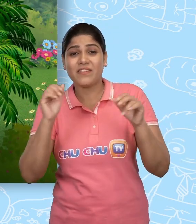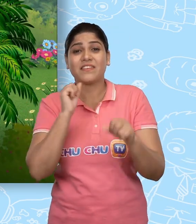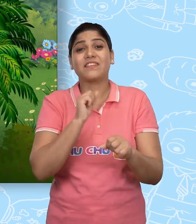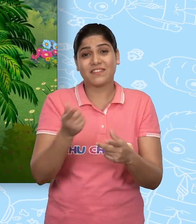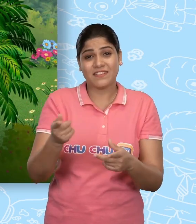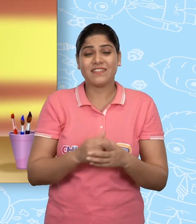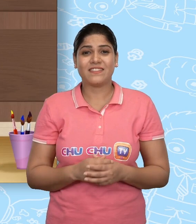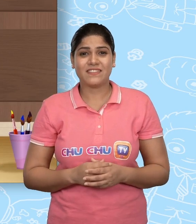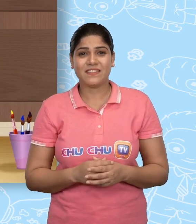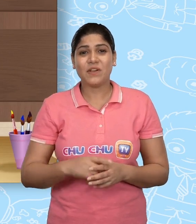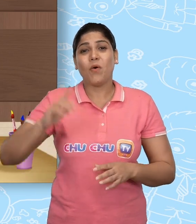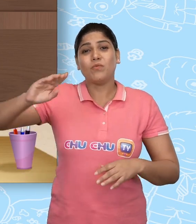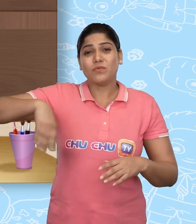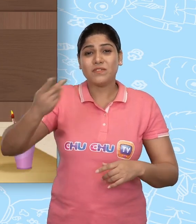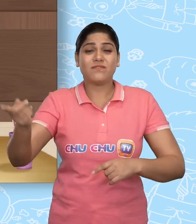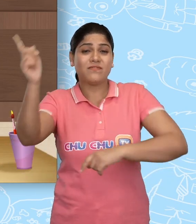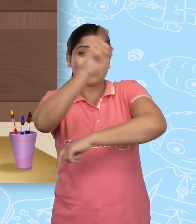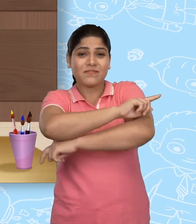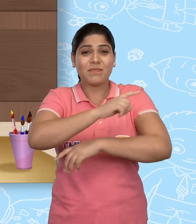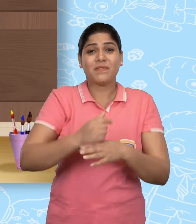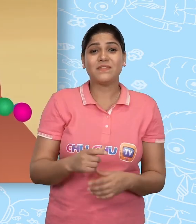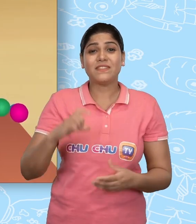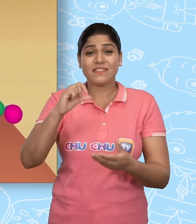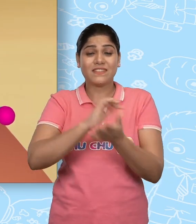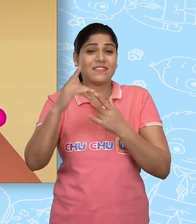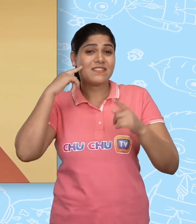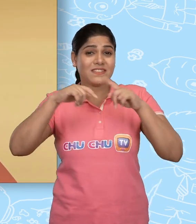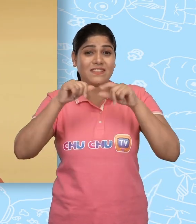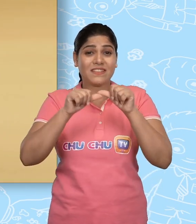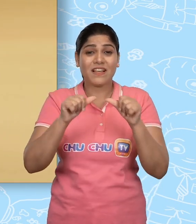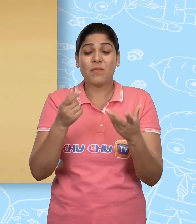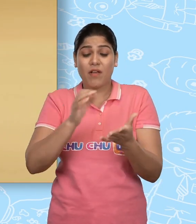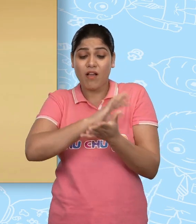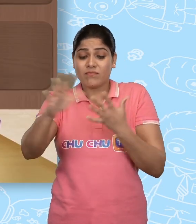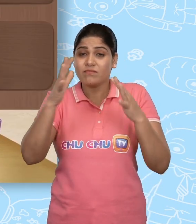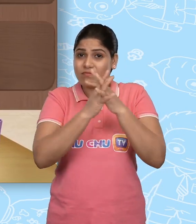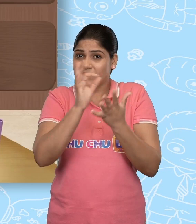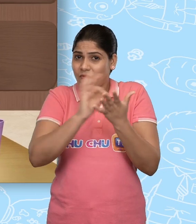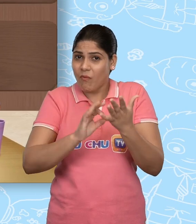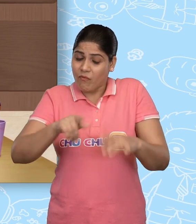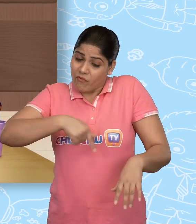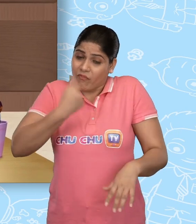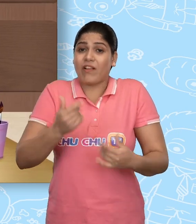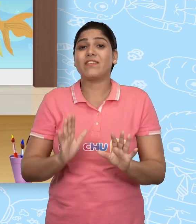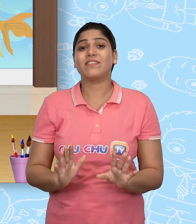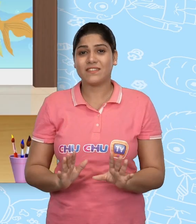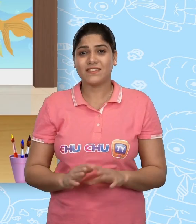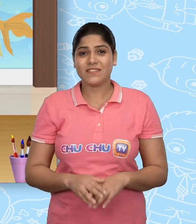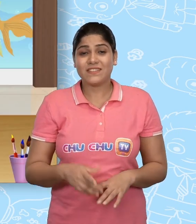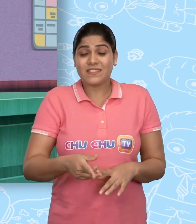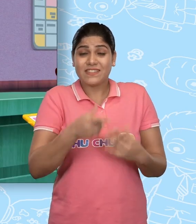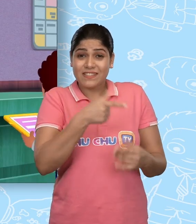हुर्रे! उस दिन के बाद से चीका अपना होमवर्क हर रोज खुद ही कर लेता।